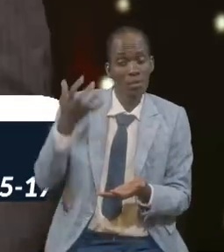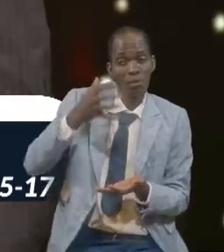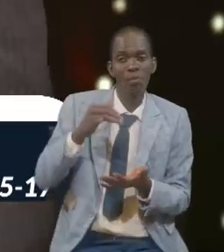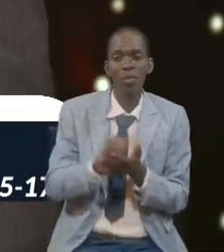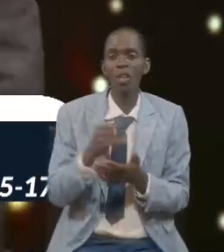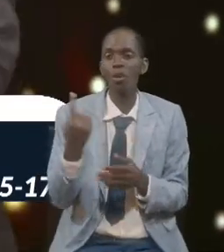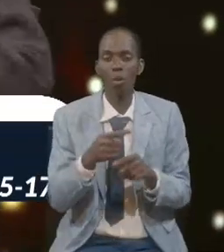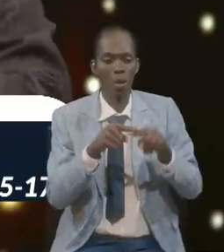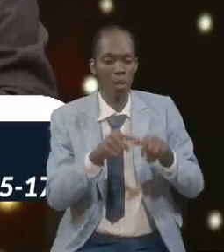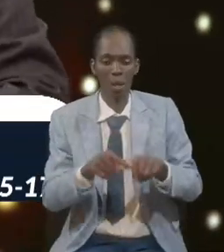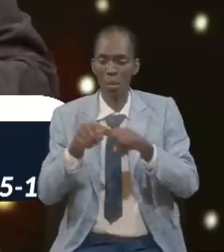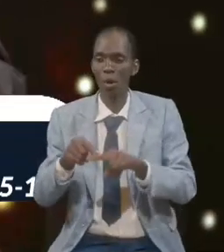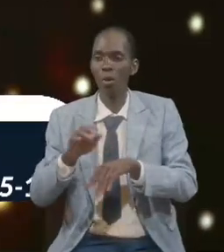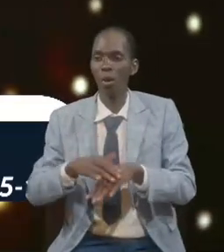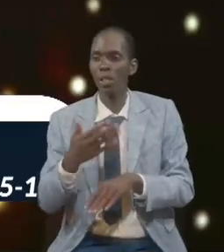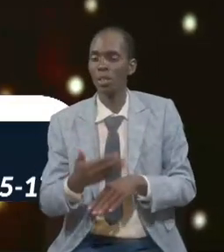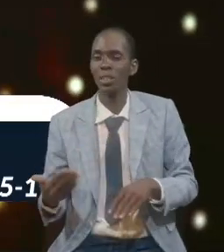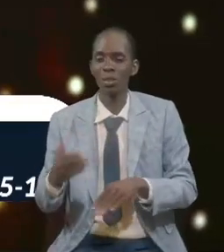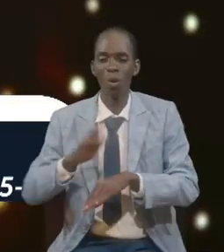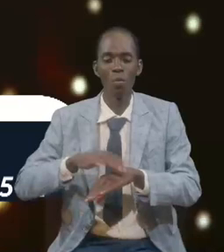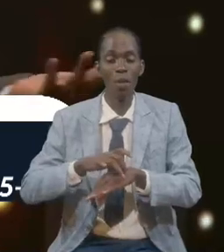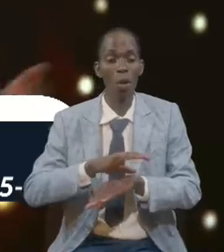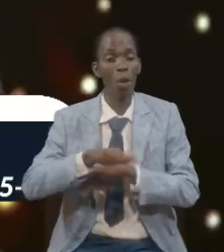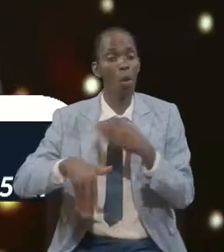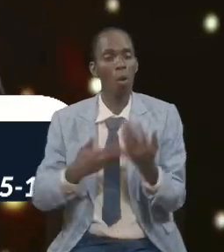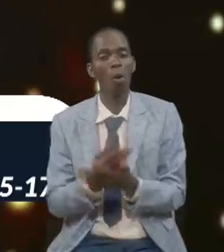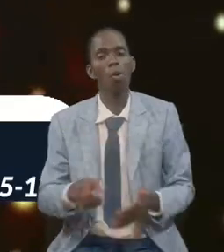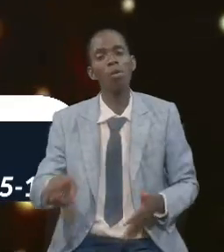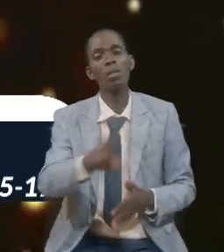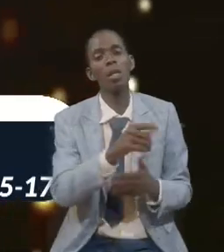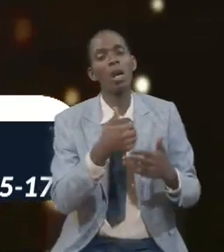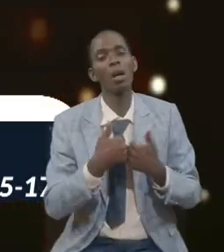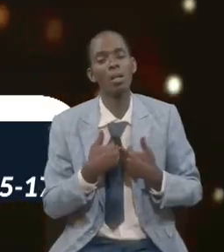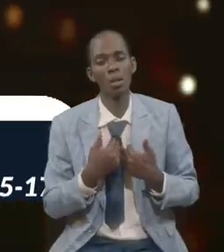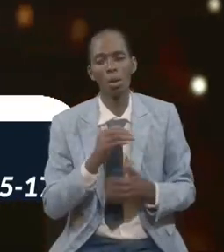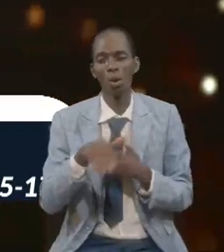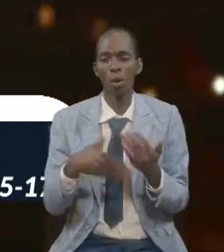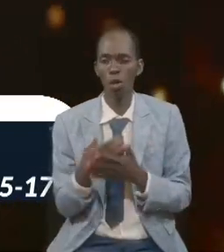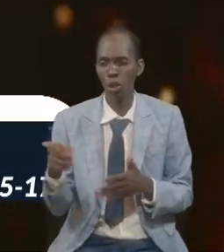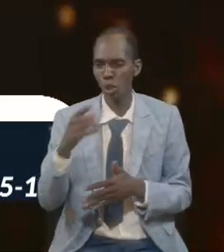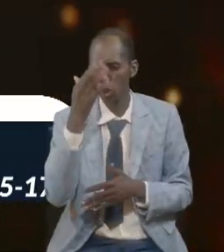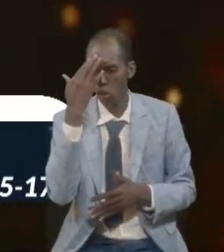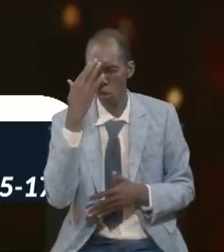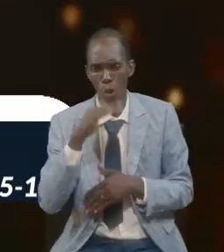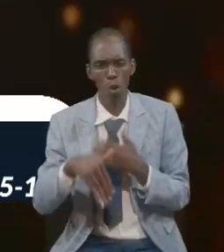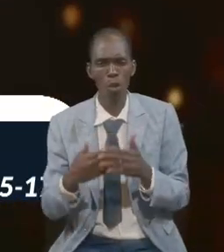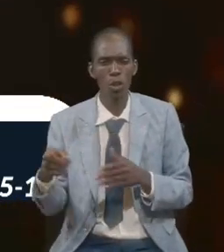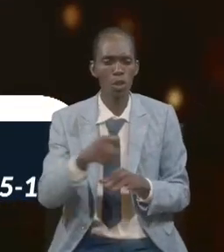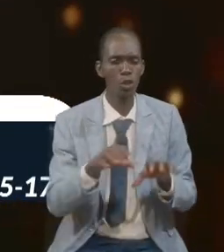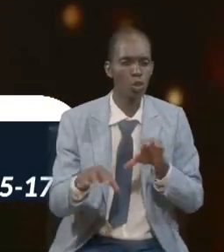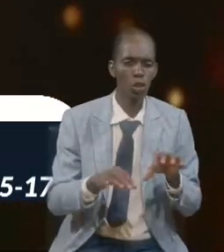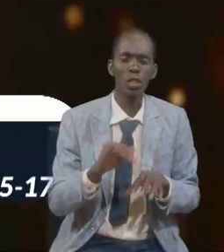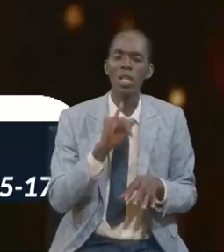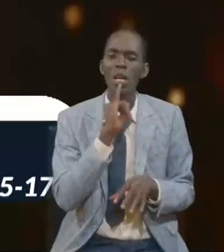les riches qui se fient simplement aux choses de la terre, sur tout ce qu'il connaît, ce qu'il sait, ce qu'il fait, c'est pour